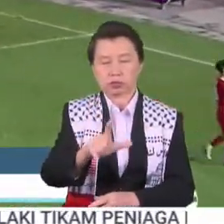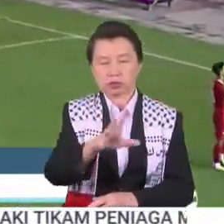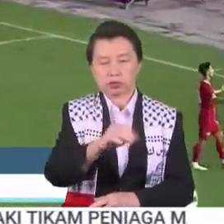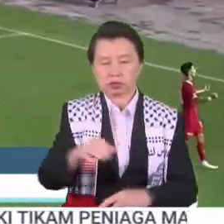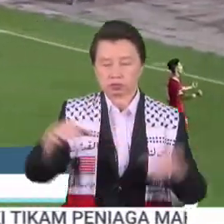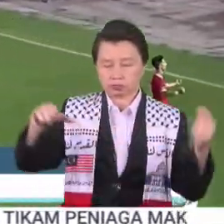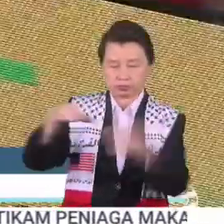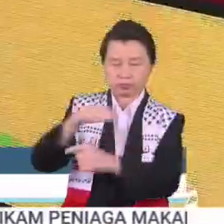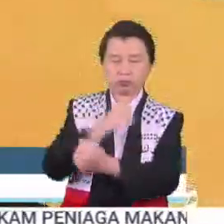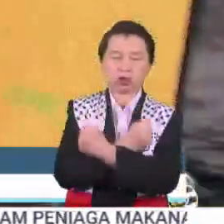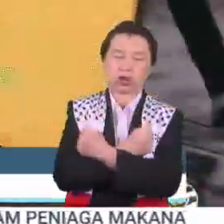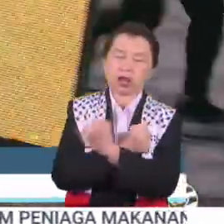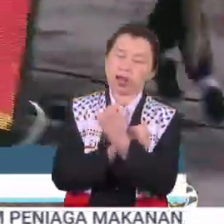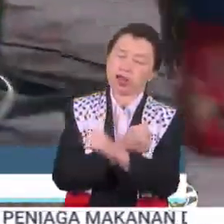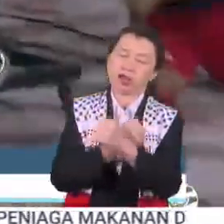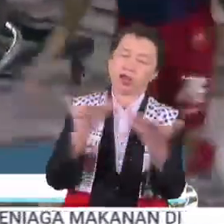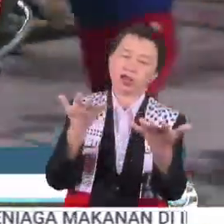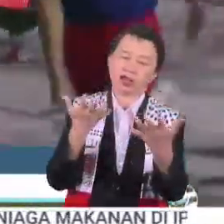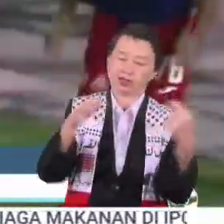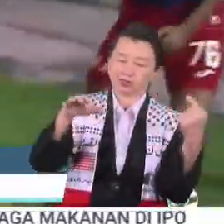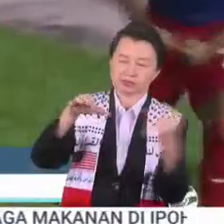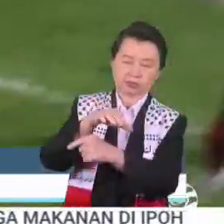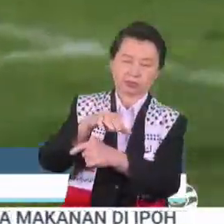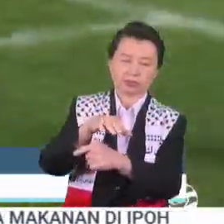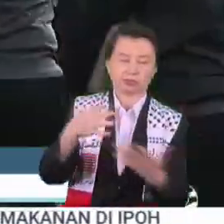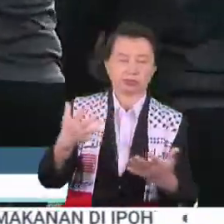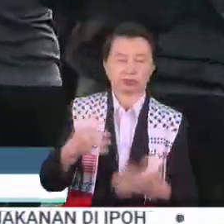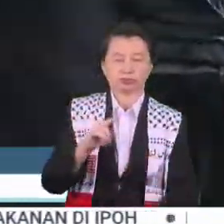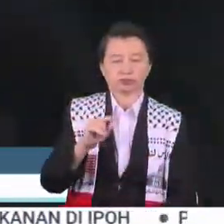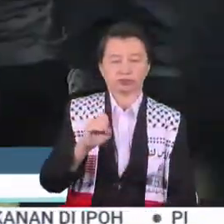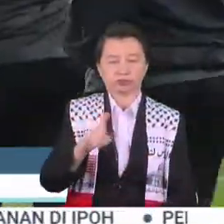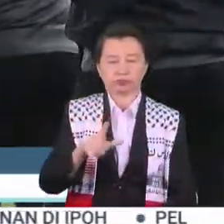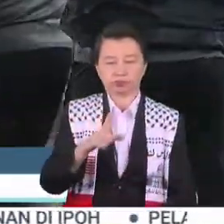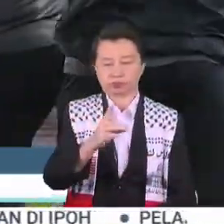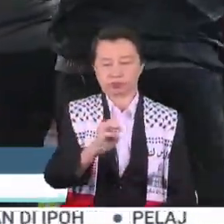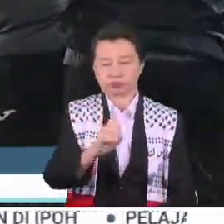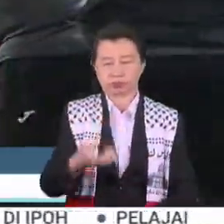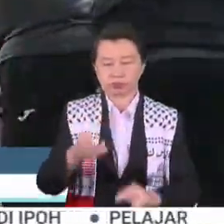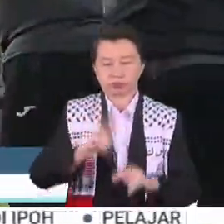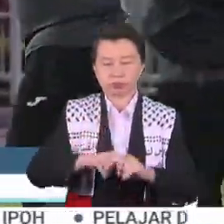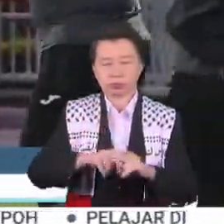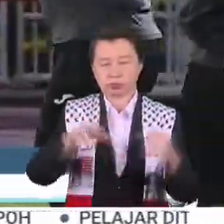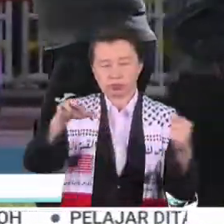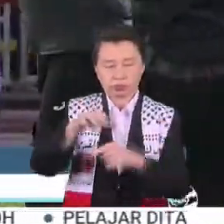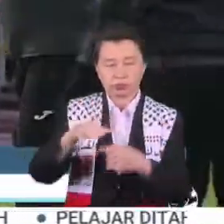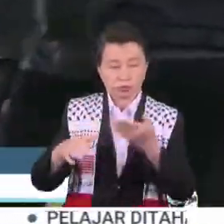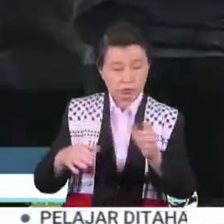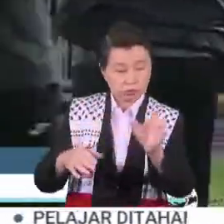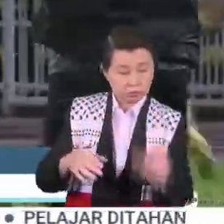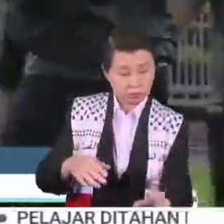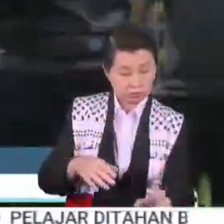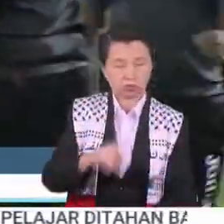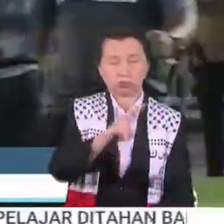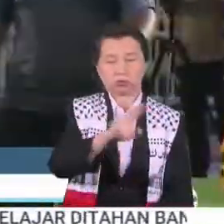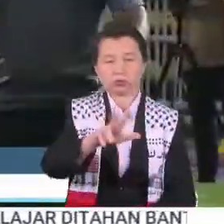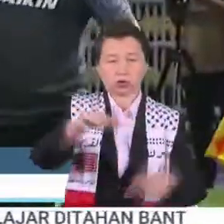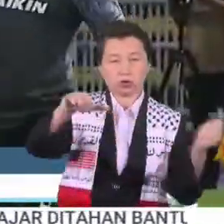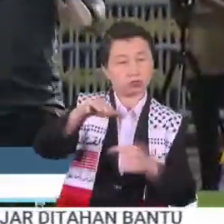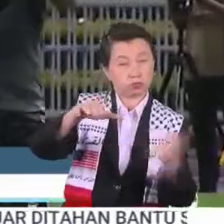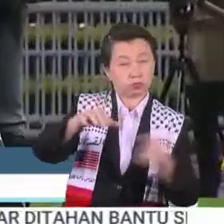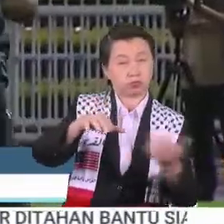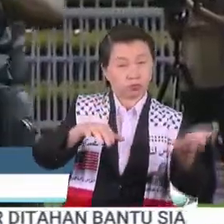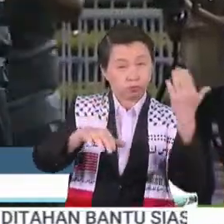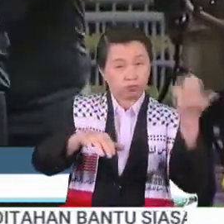melewaskan penjaga gol Kedah Kalamullah Al-Hafiz. Gol Aaron Dell itu menambah koleksi jaringan liganya dengan 23 gol